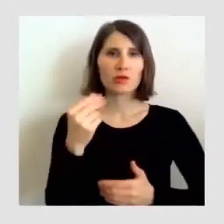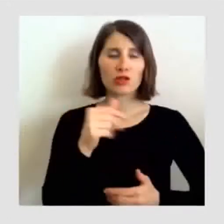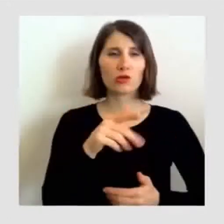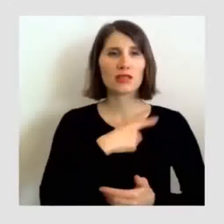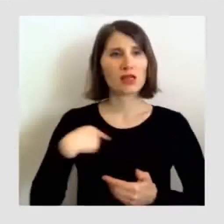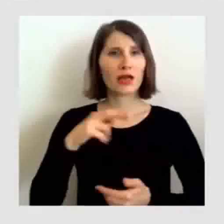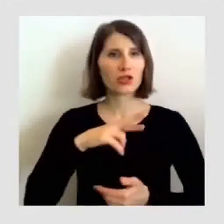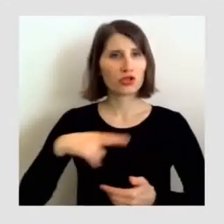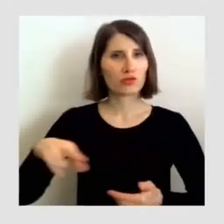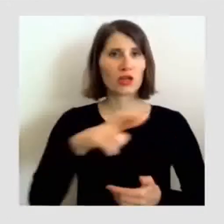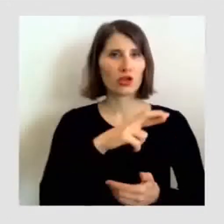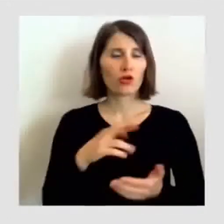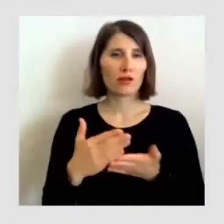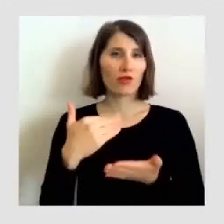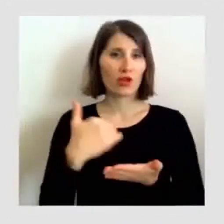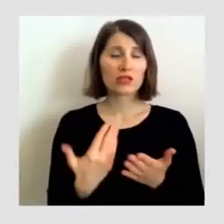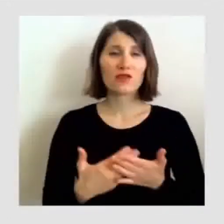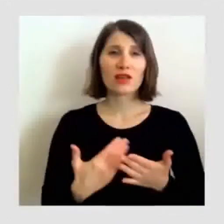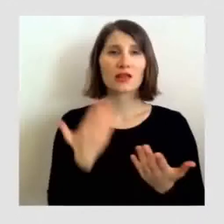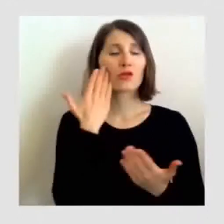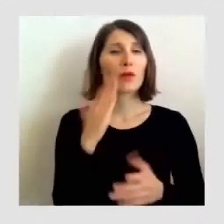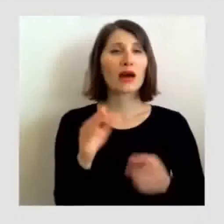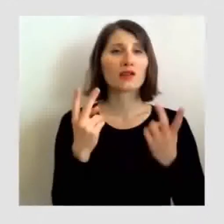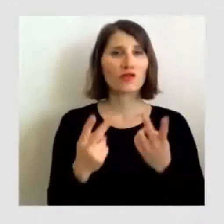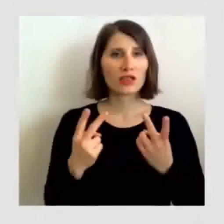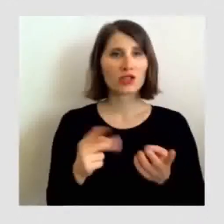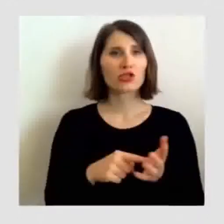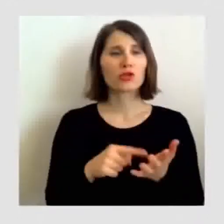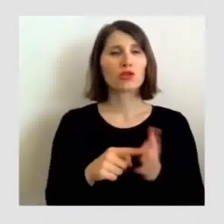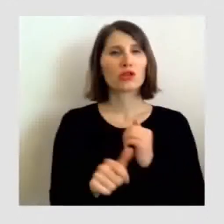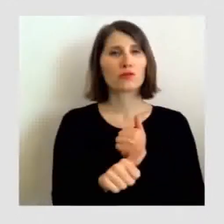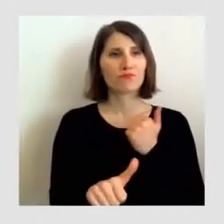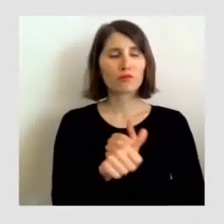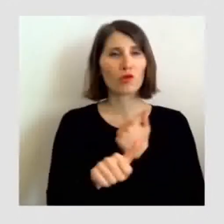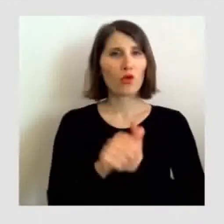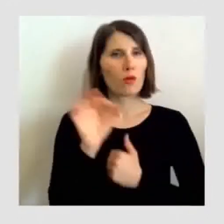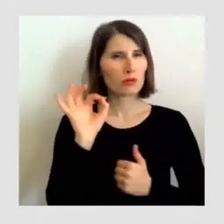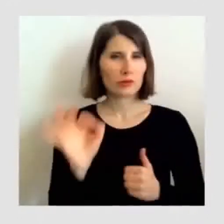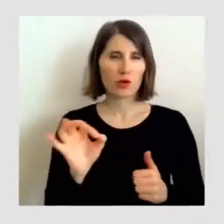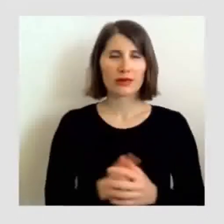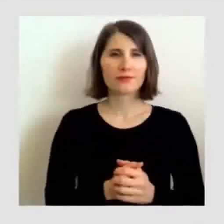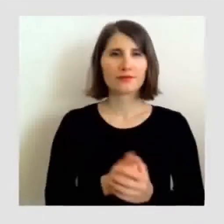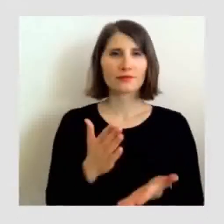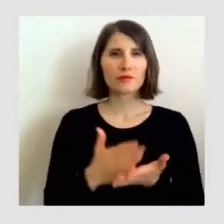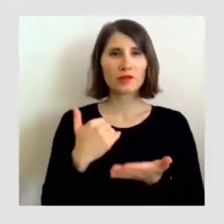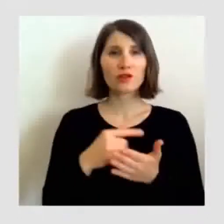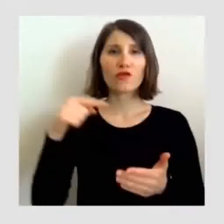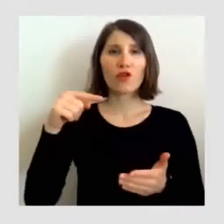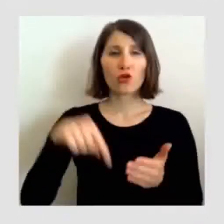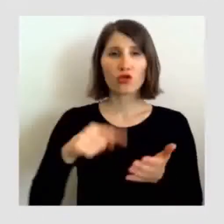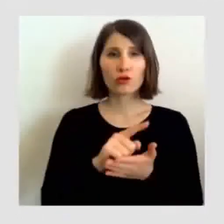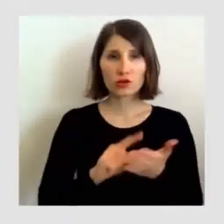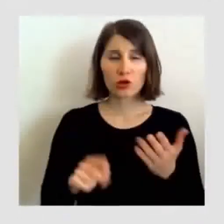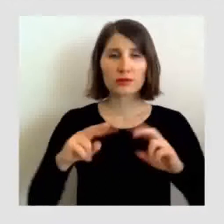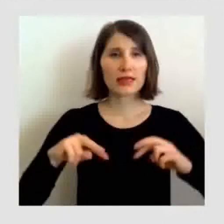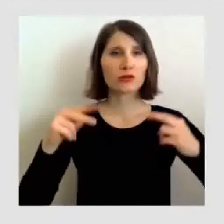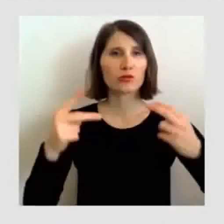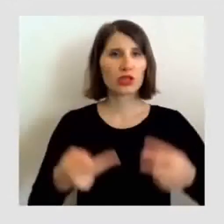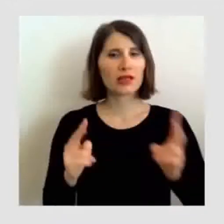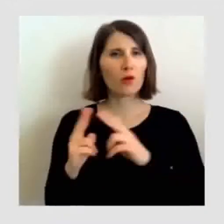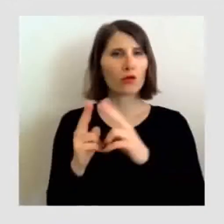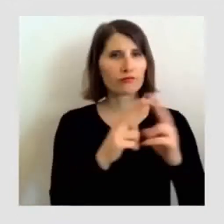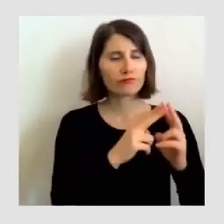naszego regionu, naszego województwa. Stąd niezwykle ważne jest to, aby był to dobrej jakości dokument. Województwo Dolnośląskie przekazało w ramach trwających